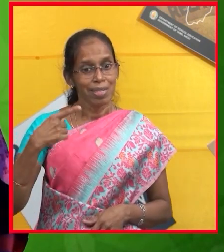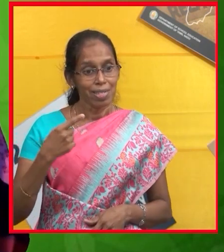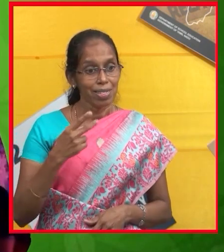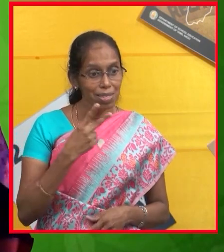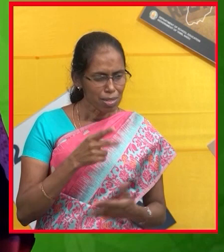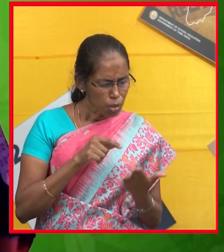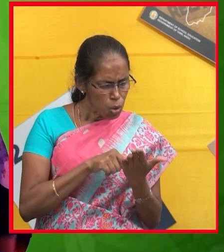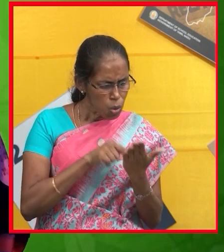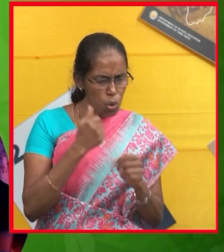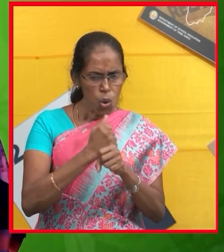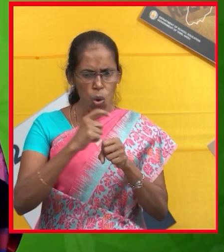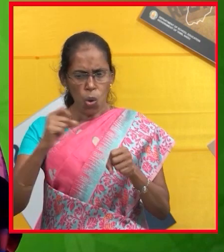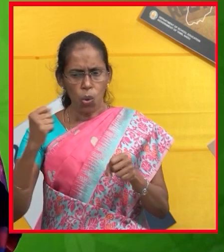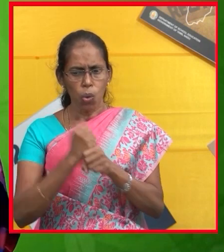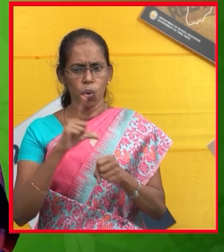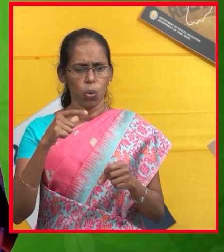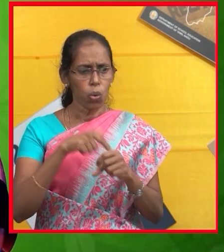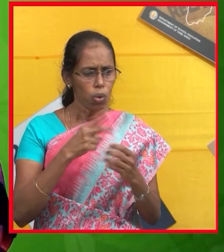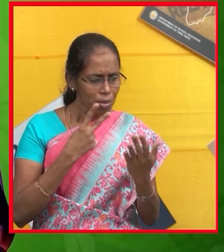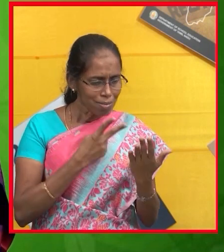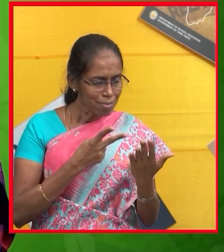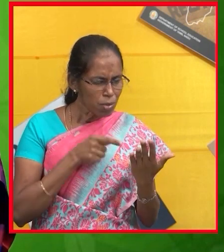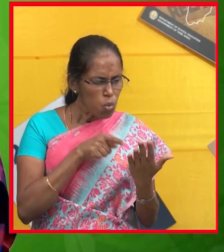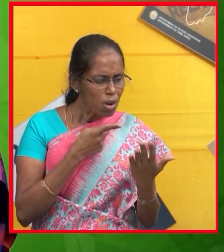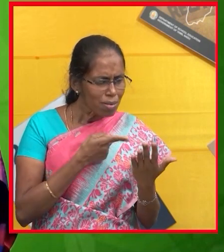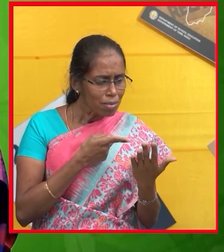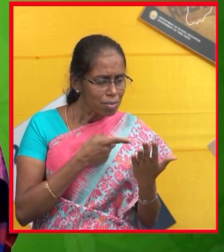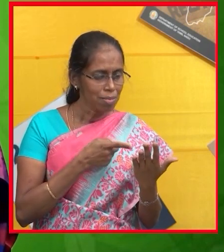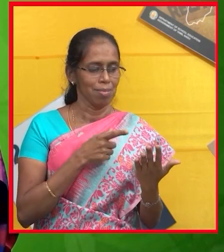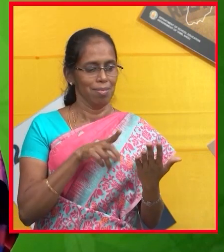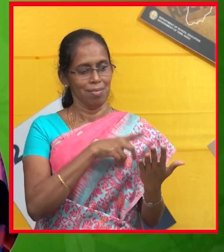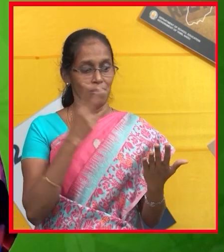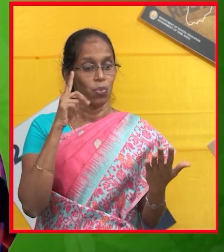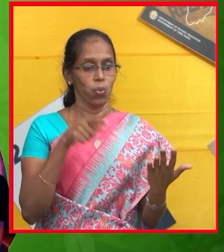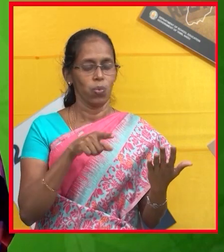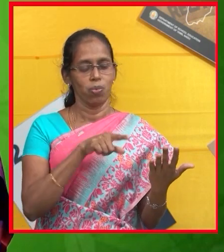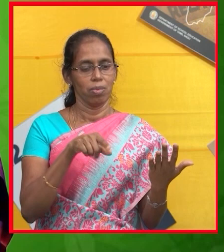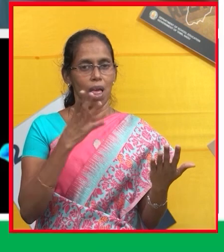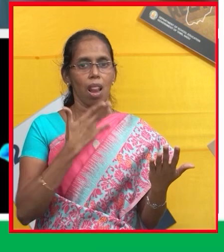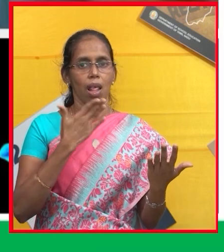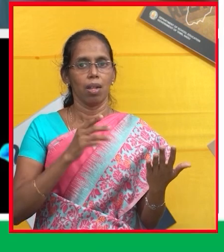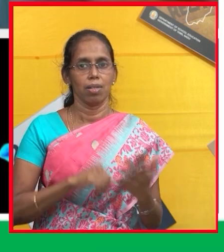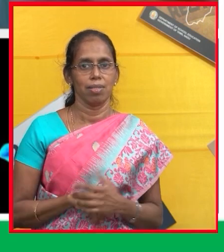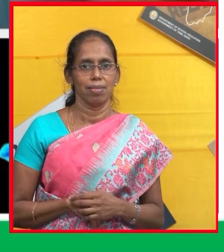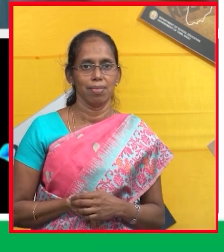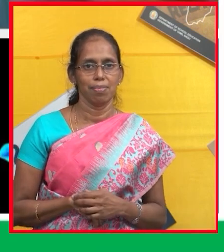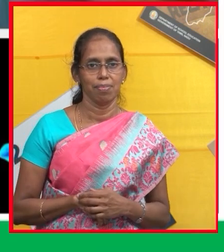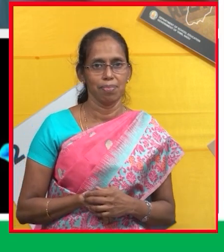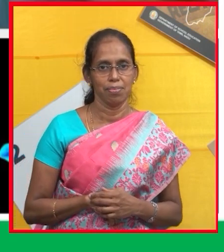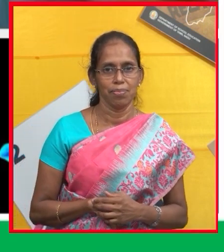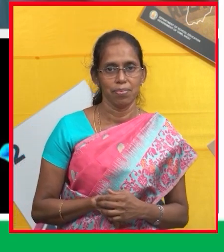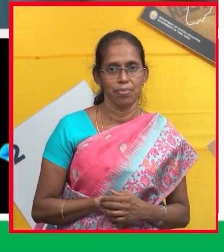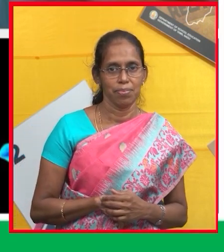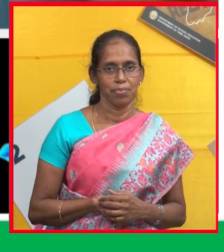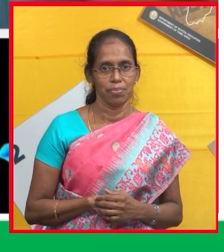தினந்தார் கூகுள் பண்ணியிருக்காங்க. கூகுள் பண்ணி அந்த உயிரினங்களை பற்றியெல்லாம் என்ன செஞ்சுருக்காங்க, தெரிஞ்சுக்கிட்டு இருக்காங்க. இவ்வளோ கலர்ஃபுல்லாக இருக்க பாருங்கள்